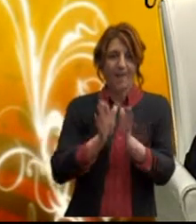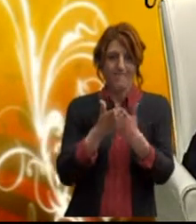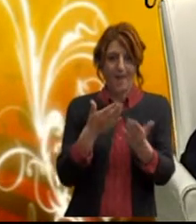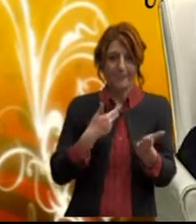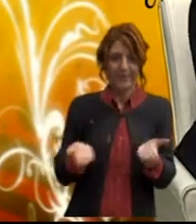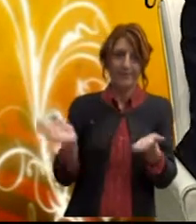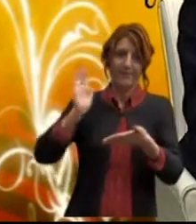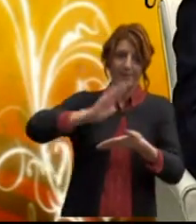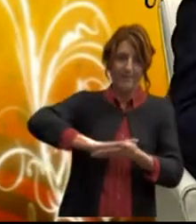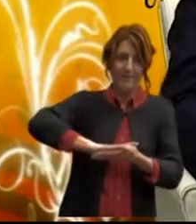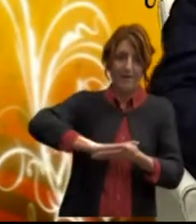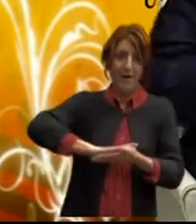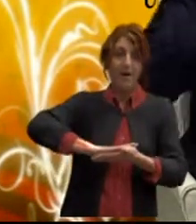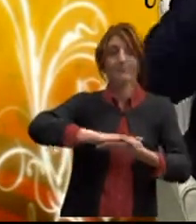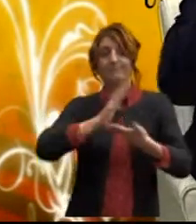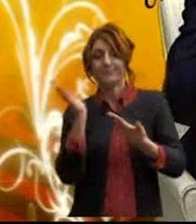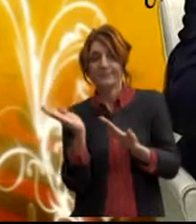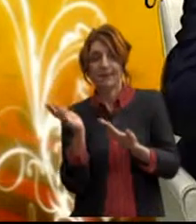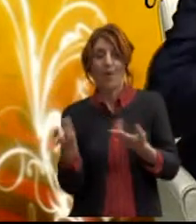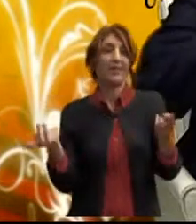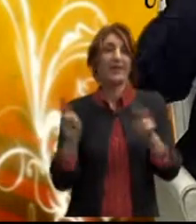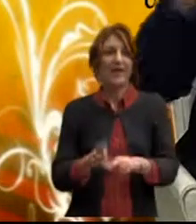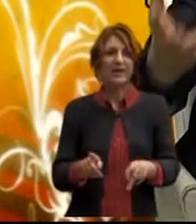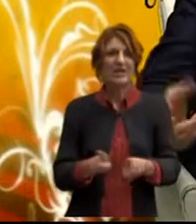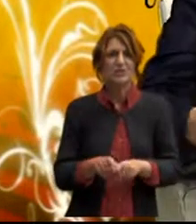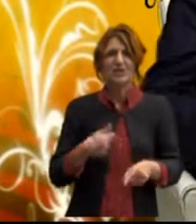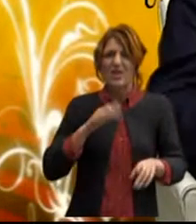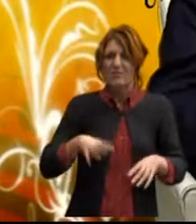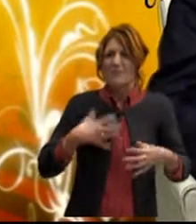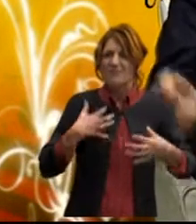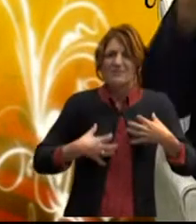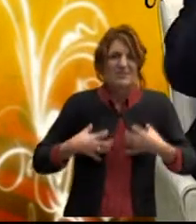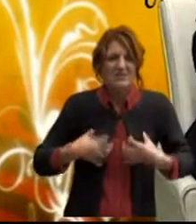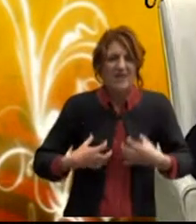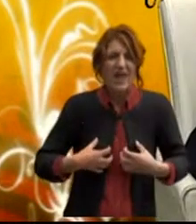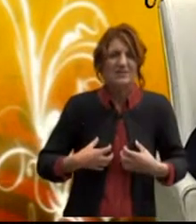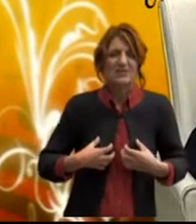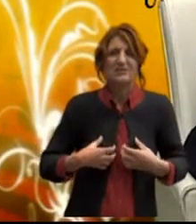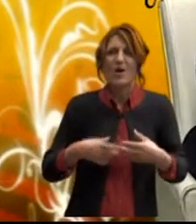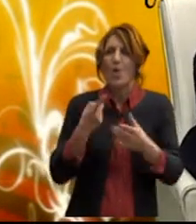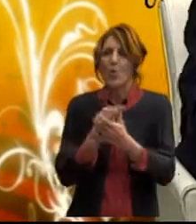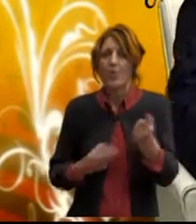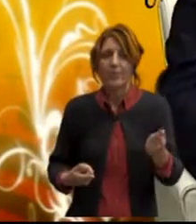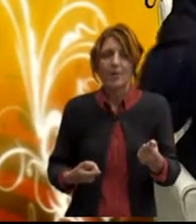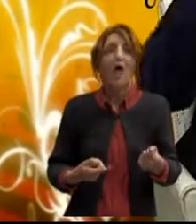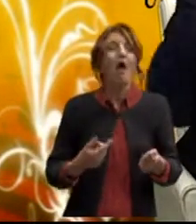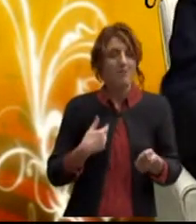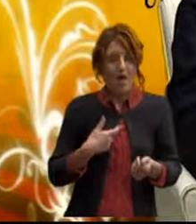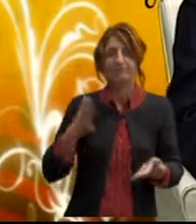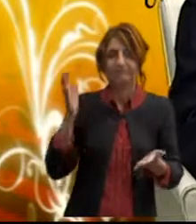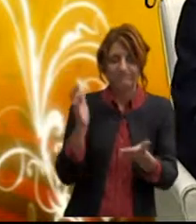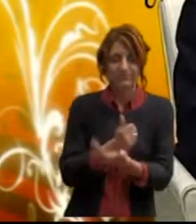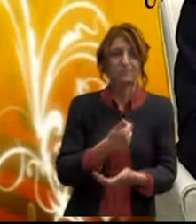to stanje. U psihologiji znači izložen sam stresu, nekim gubicima životnim, da se opet vratim u normalno stanje. A